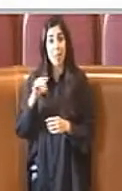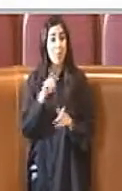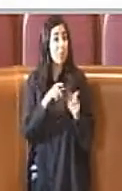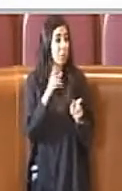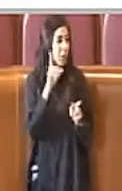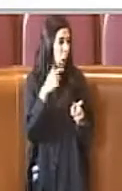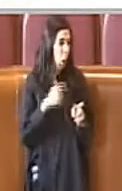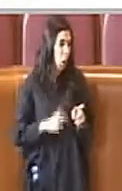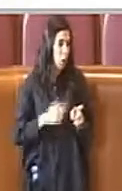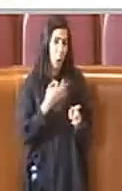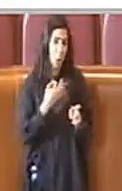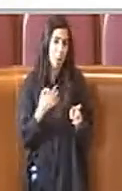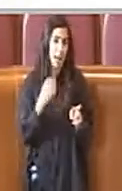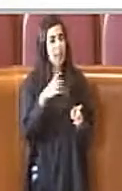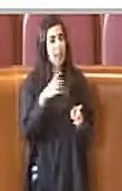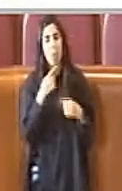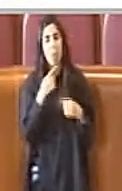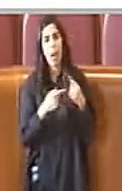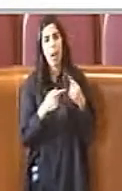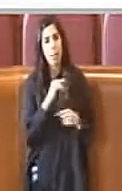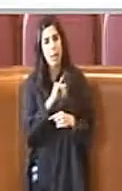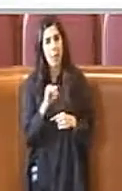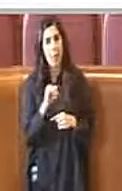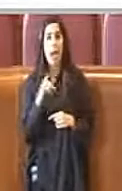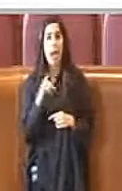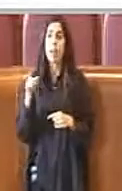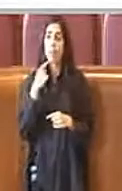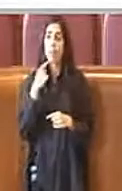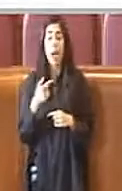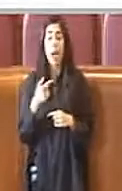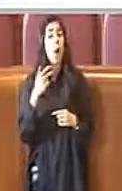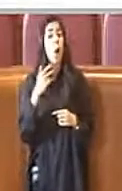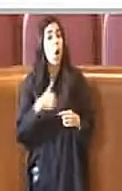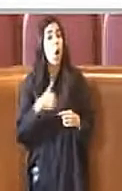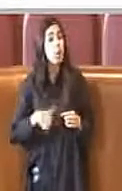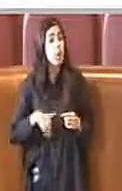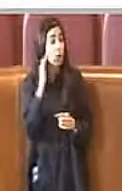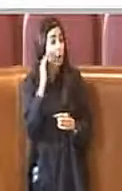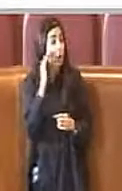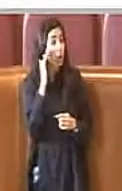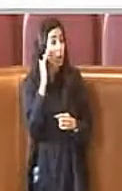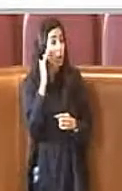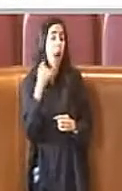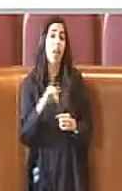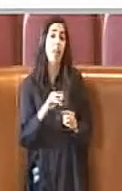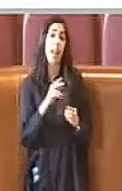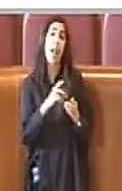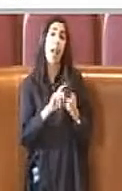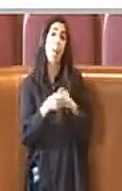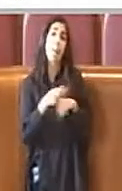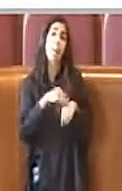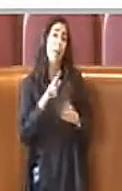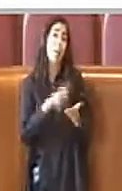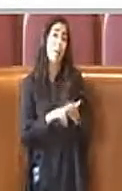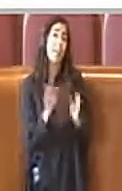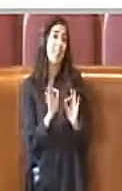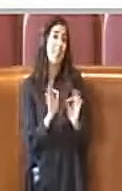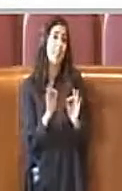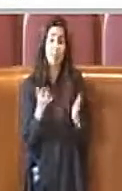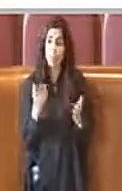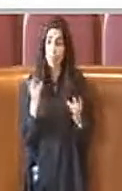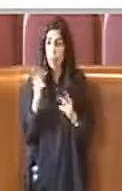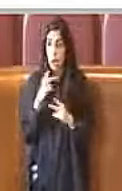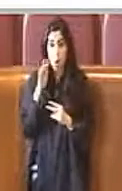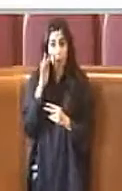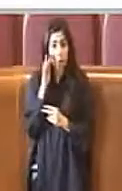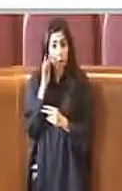la consigliera ascoltato ascoltate non ha provato di emendamenti ascoltare non significa approvare tutto questo dobbiamo sempre ricordare e poi vabbè una piccola nota